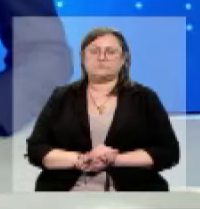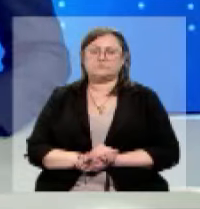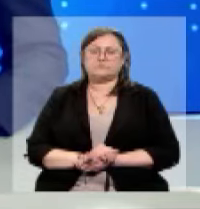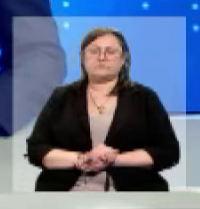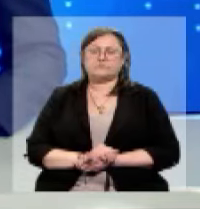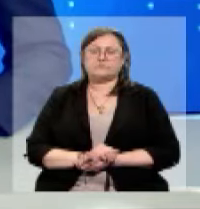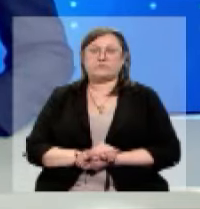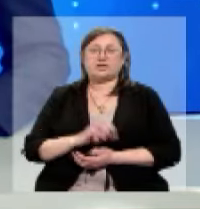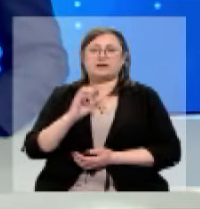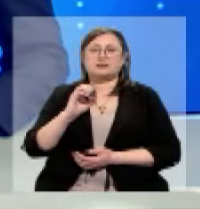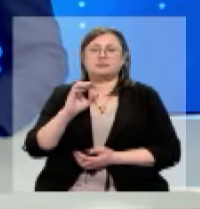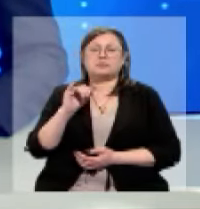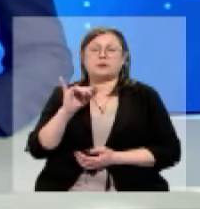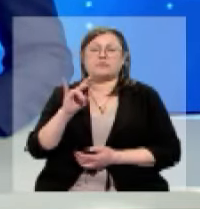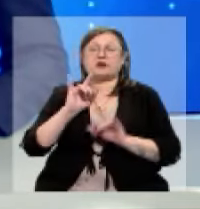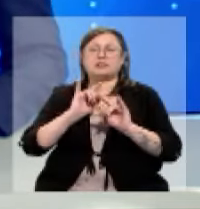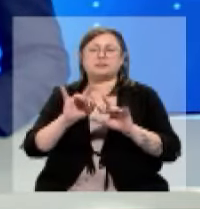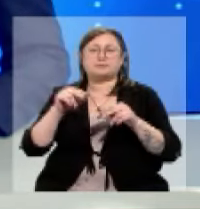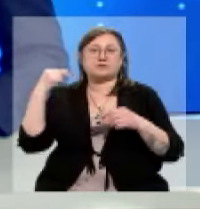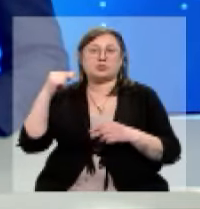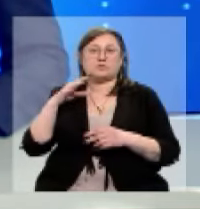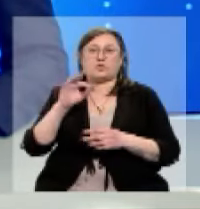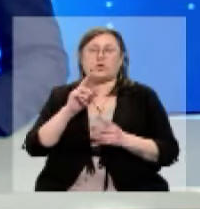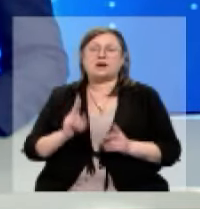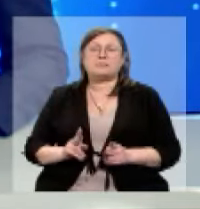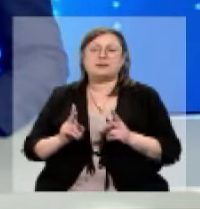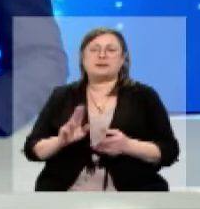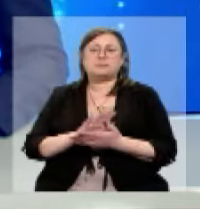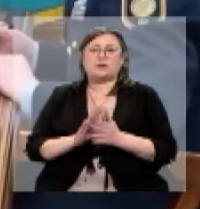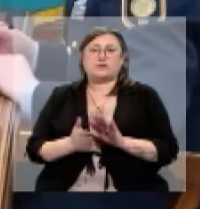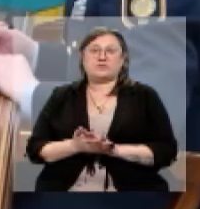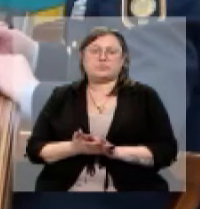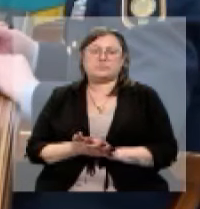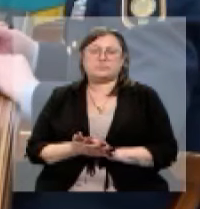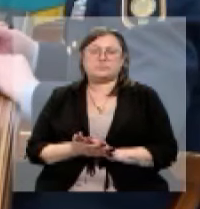Мемлекет басшысы ішкі істер министрі Ержан Сәденовті қабылдады.